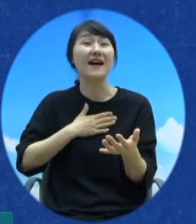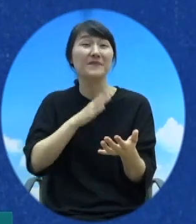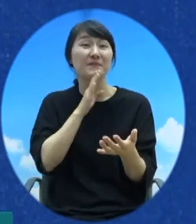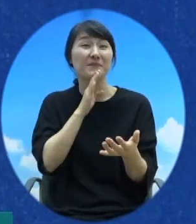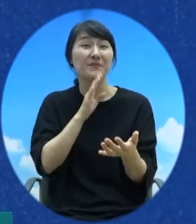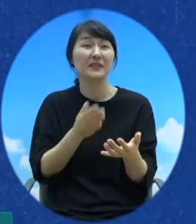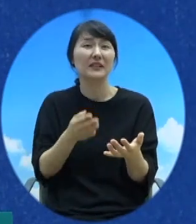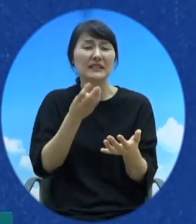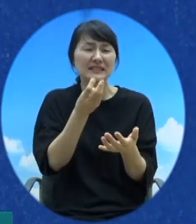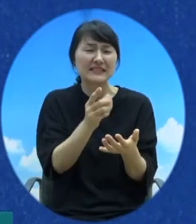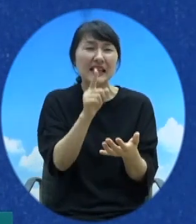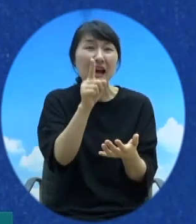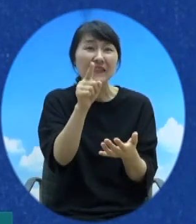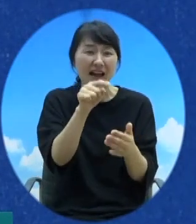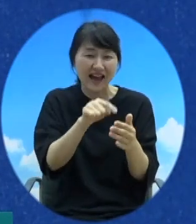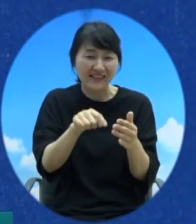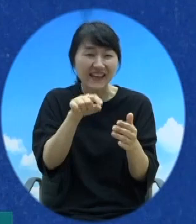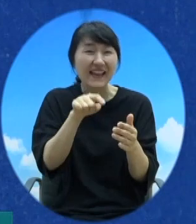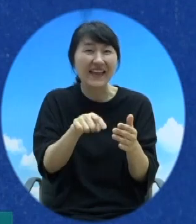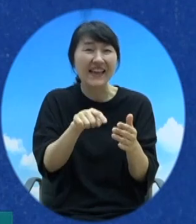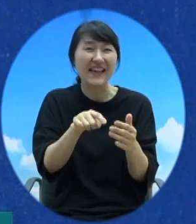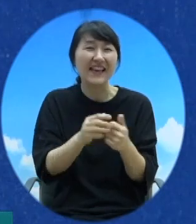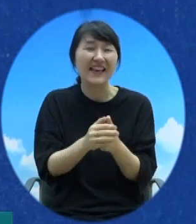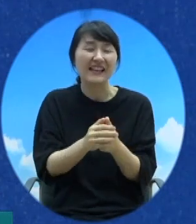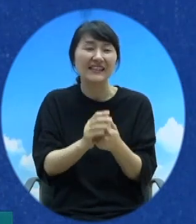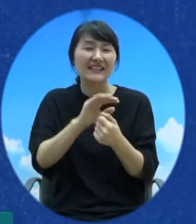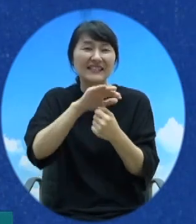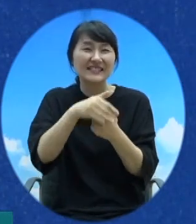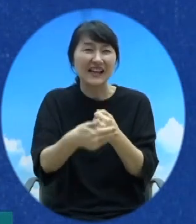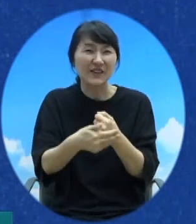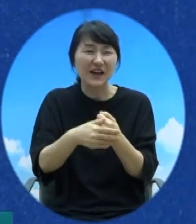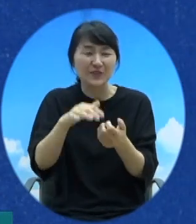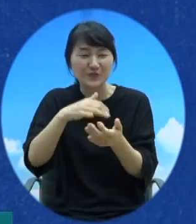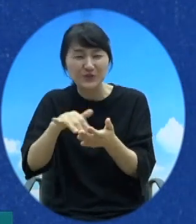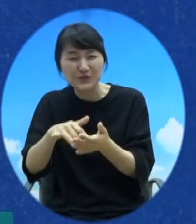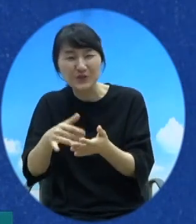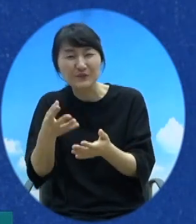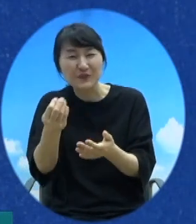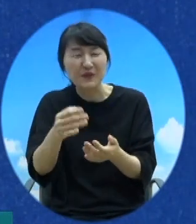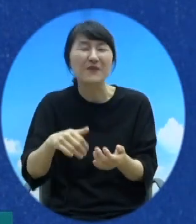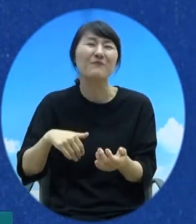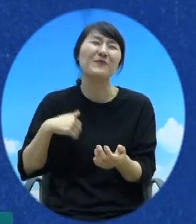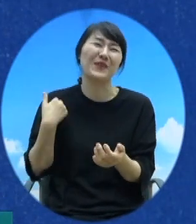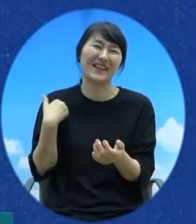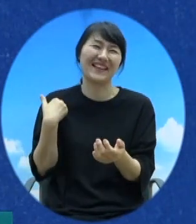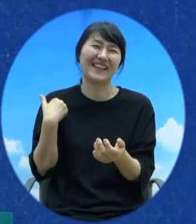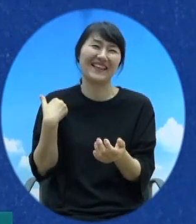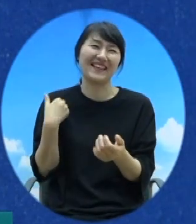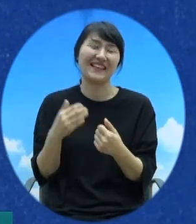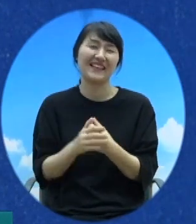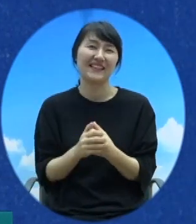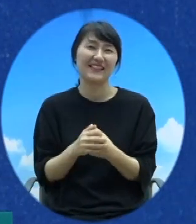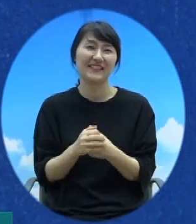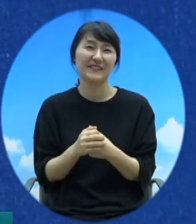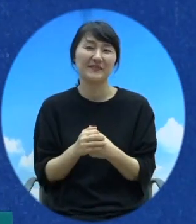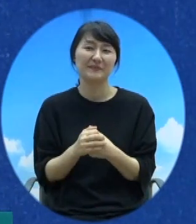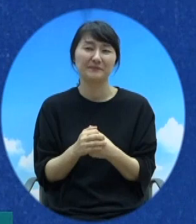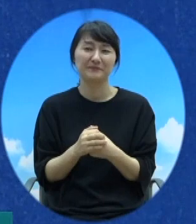있지만은 그 씨앗 안에 몇 개의 사과가 들었는지는 아무도 모릅니다.